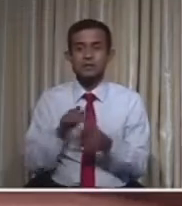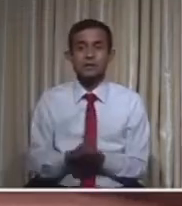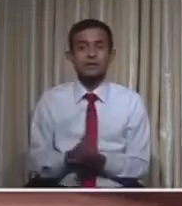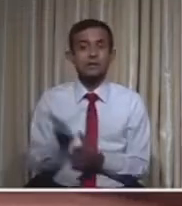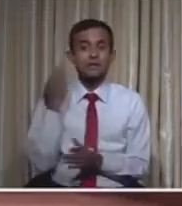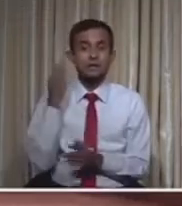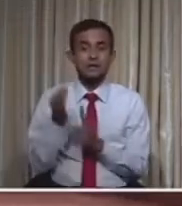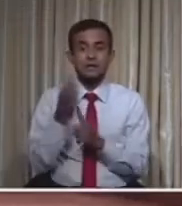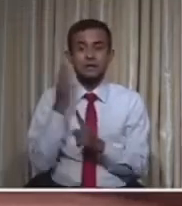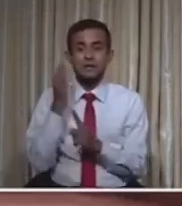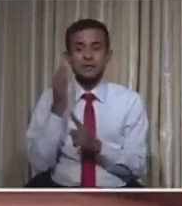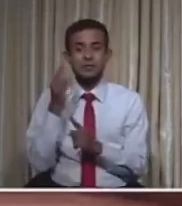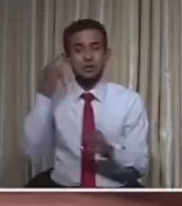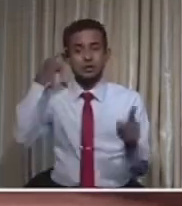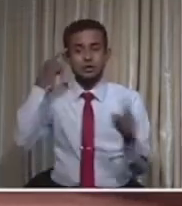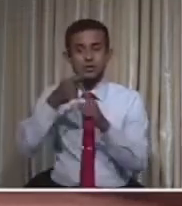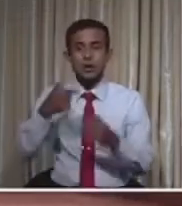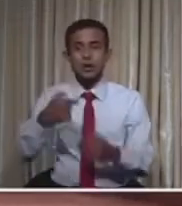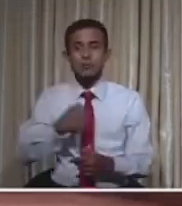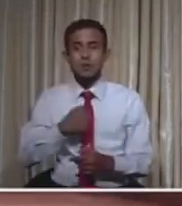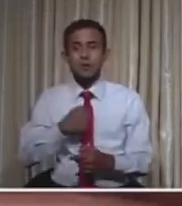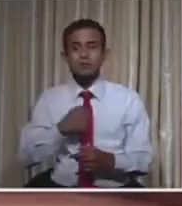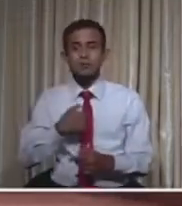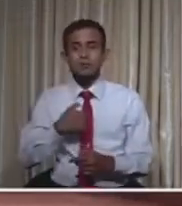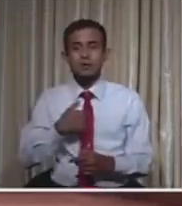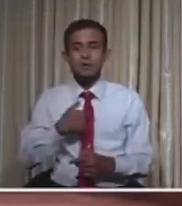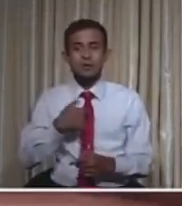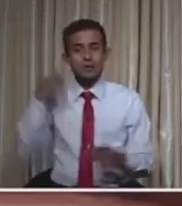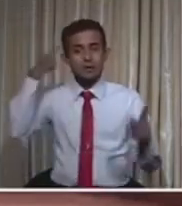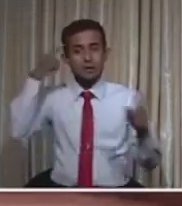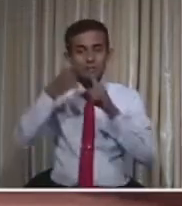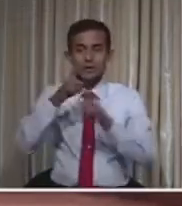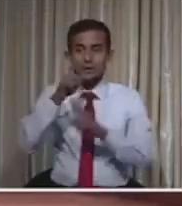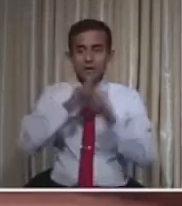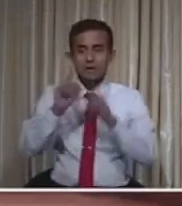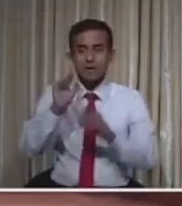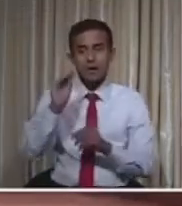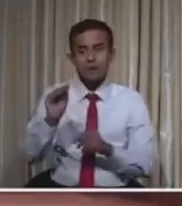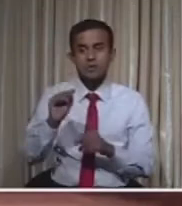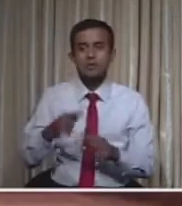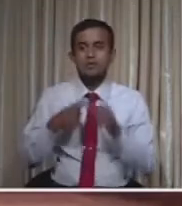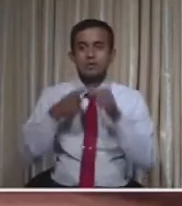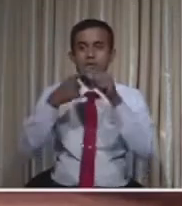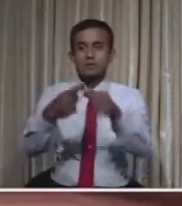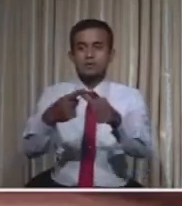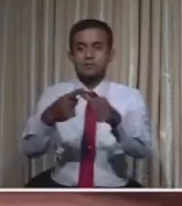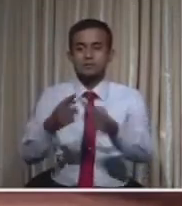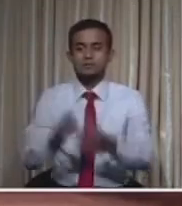හිටපු ජනාධිපති සම්බන්ධයෙන් මාව එල්ල කරලා යම් කිසි දෙයක් කියනවා නම් ඒකට පිළිතුරු දෙන්න.